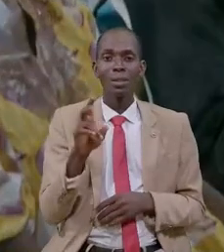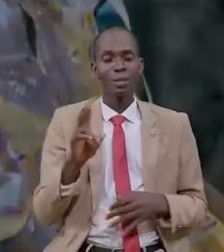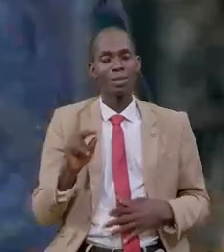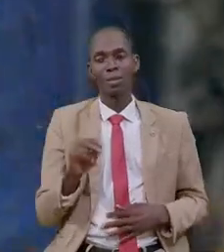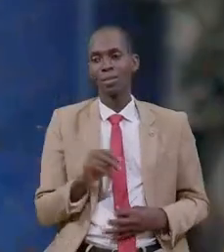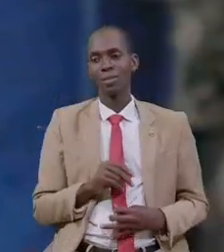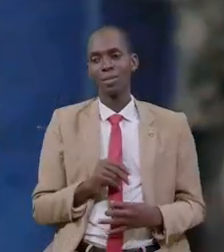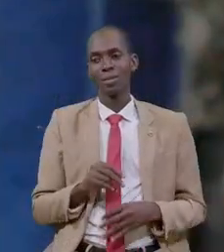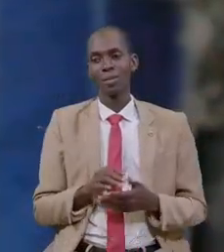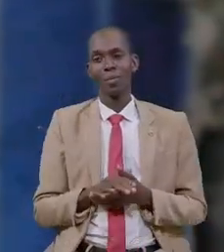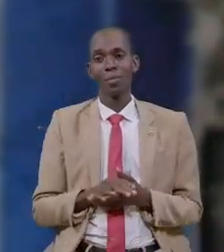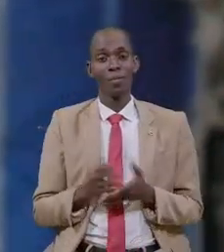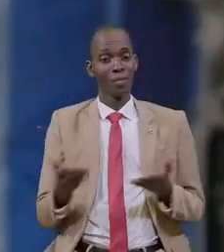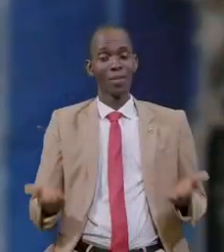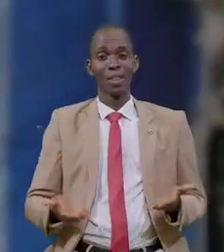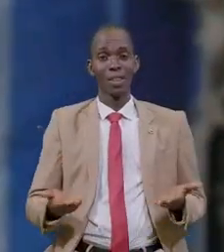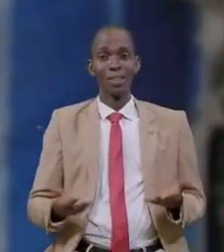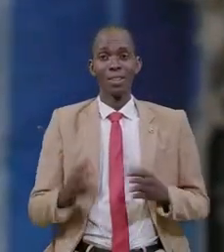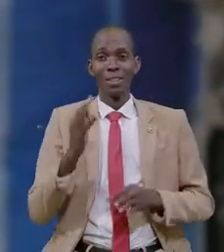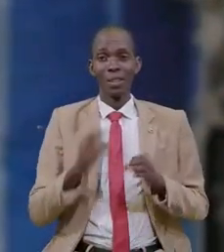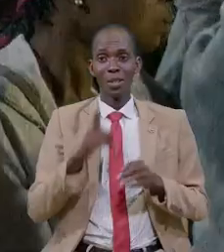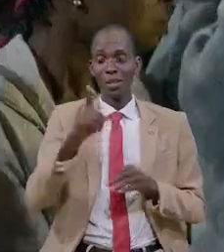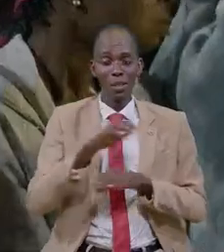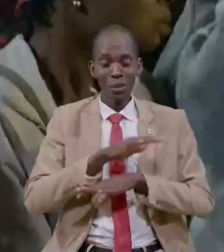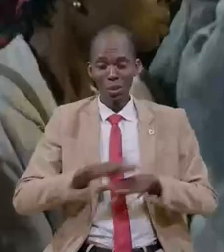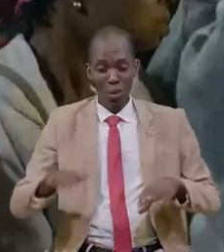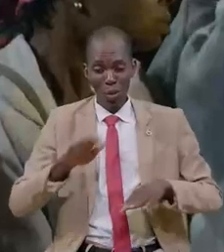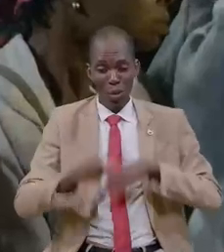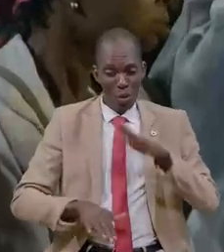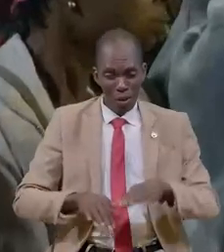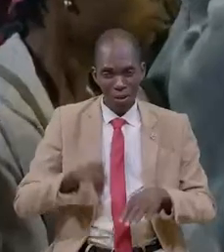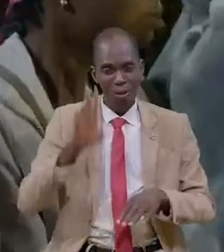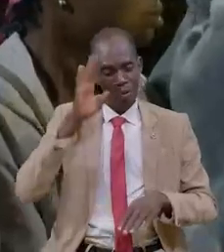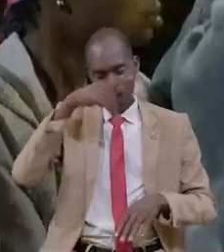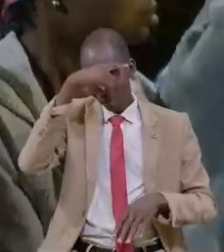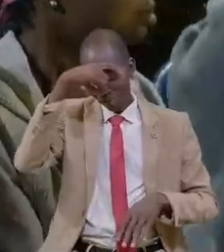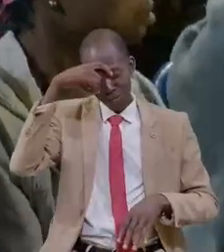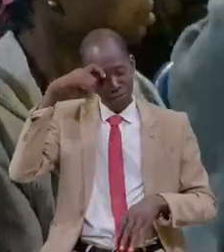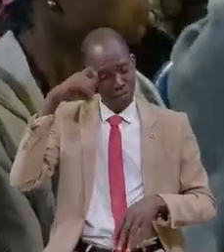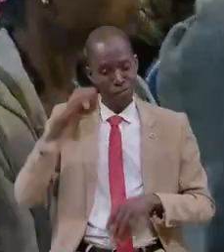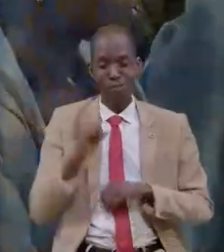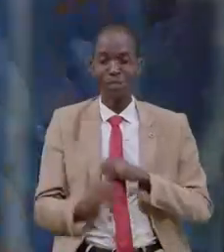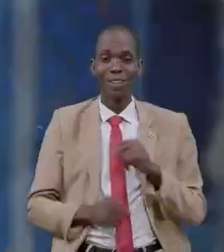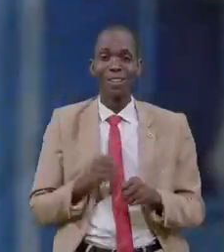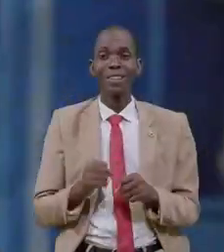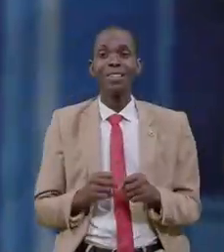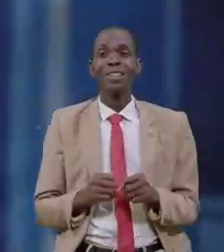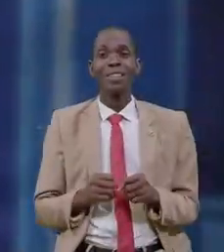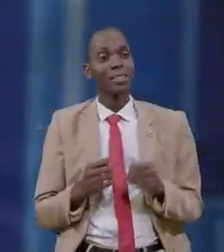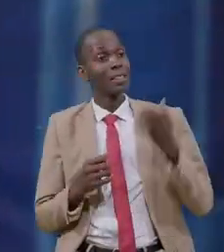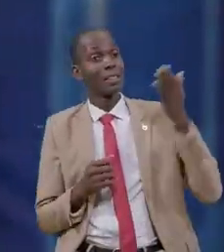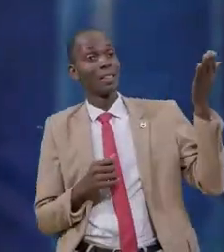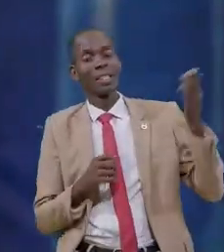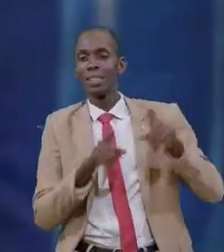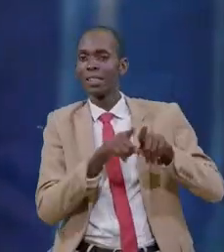Ici, si tu ne marches pas, tu ne manges pas. Là-bas, si tu ne travailles